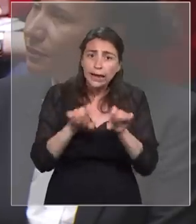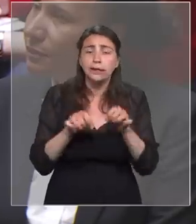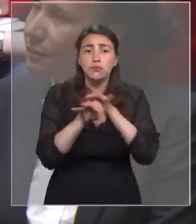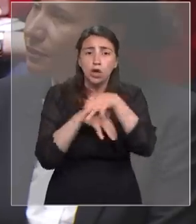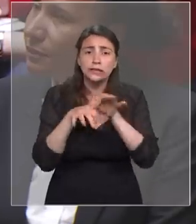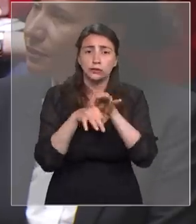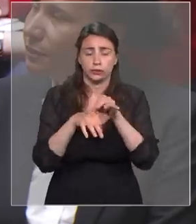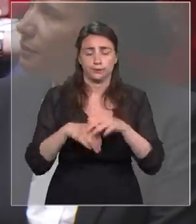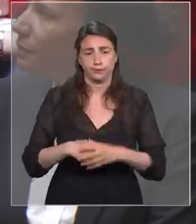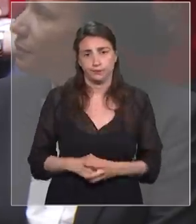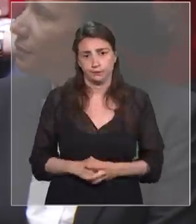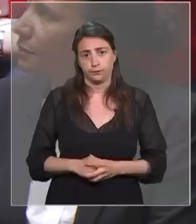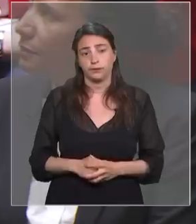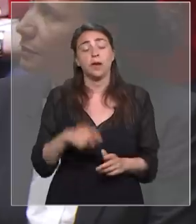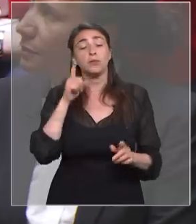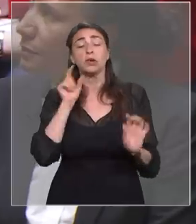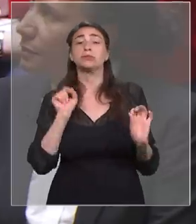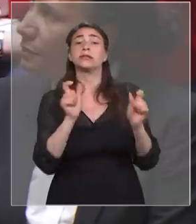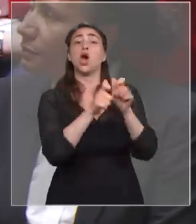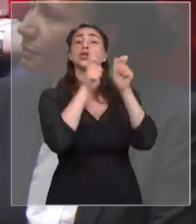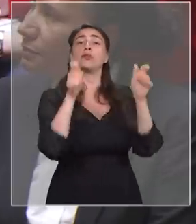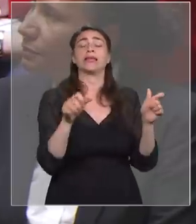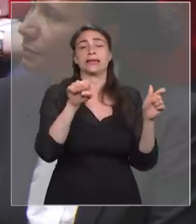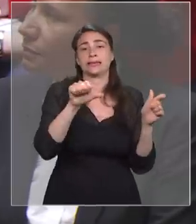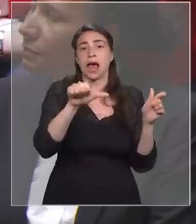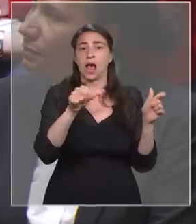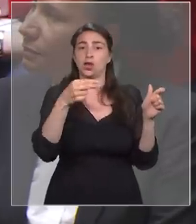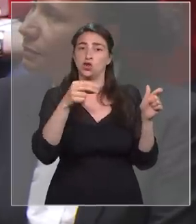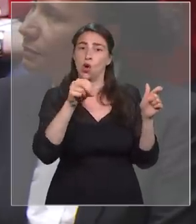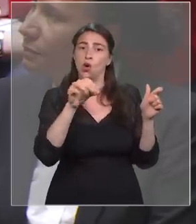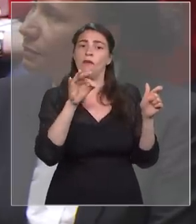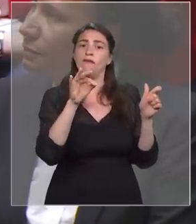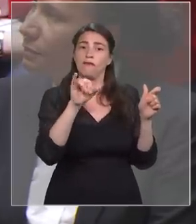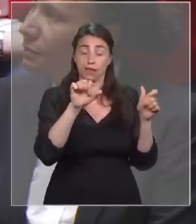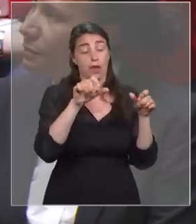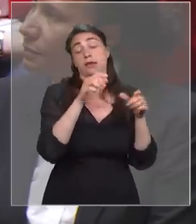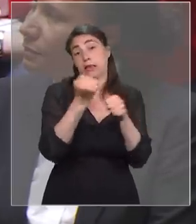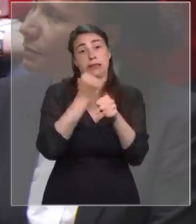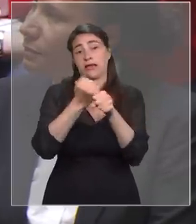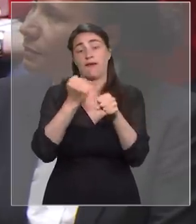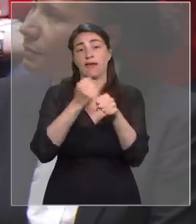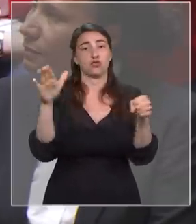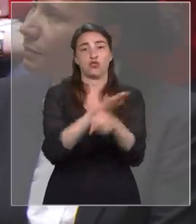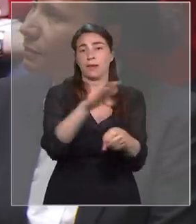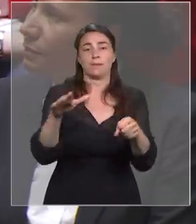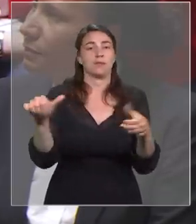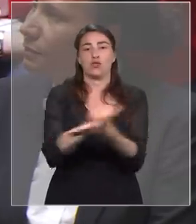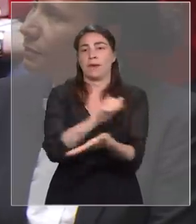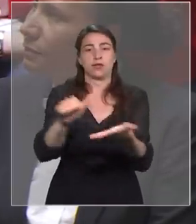le groupe Sanofi et les suppressions d'emplois auxquelles vous faites référence, vous le savez,